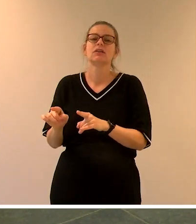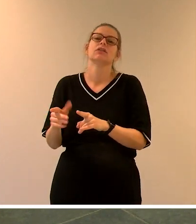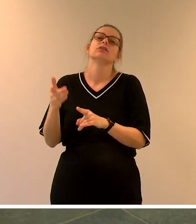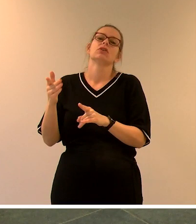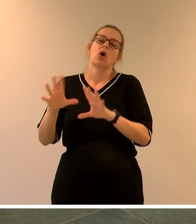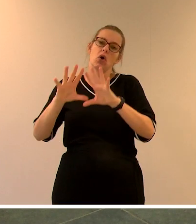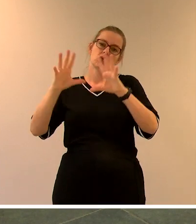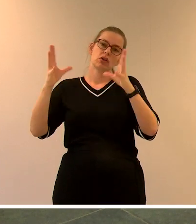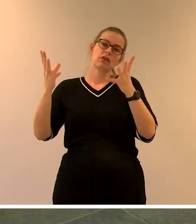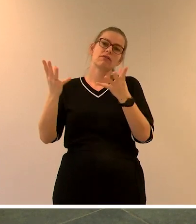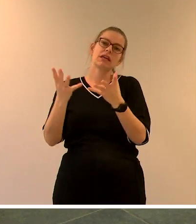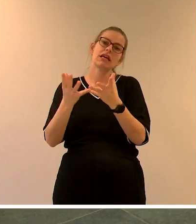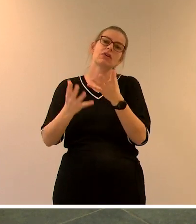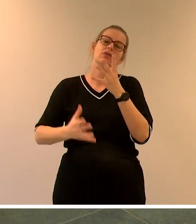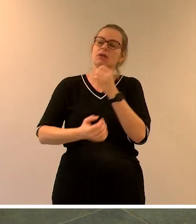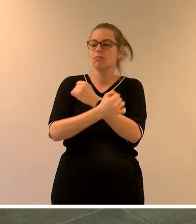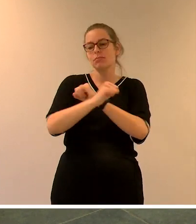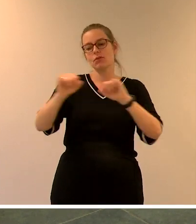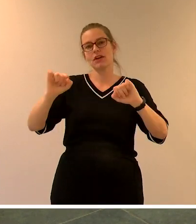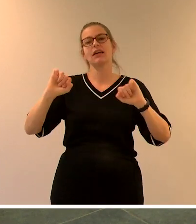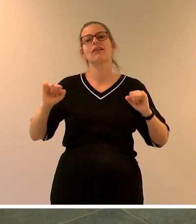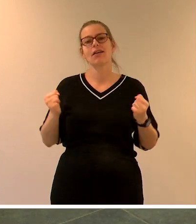de wereld van het kwaad zal bevrijden.